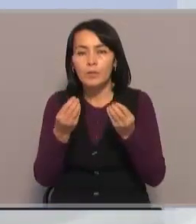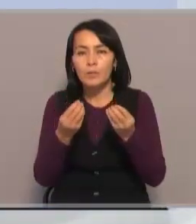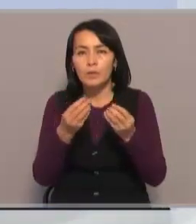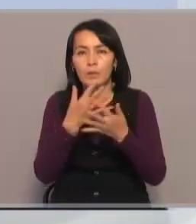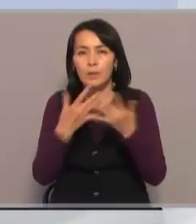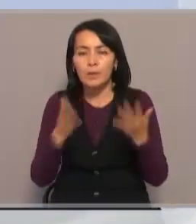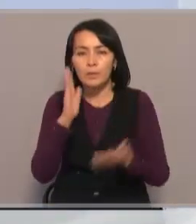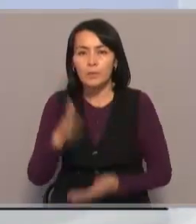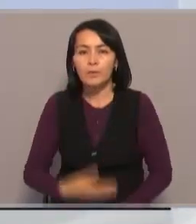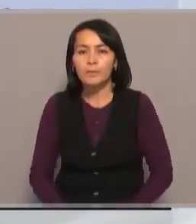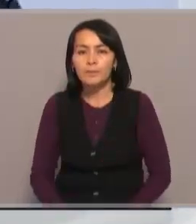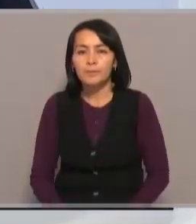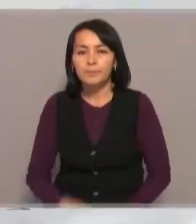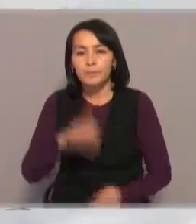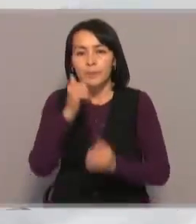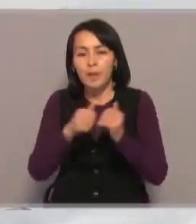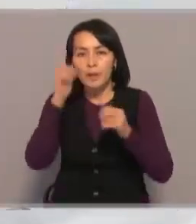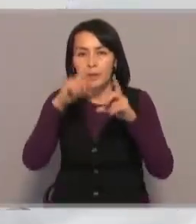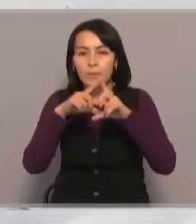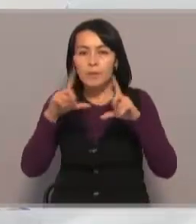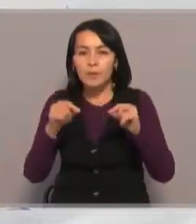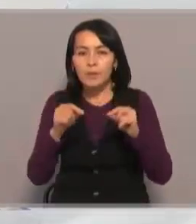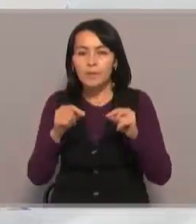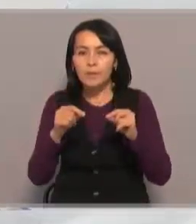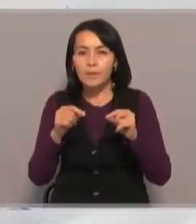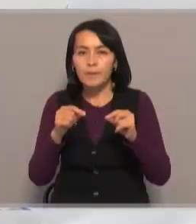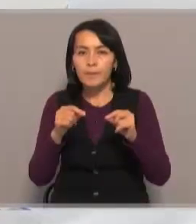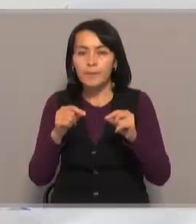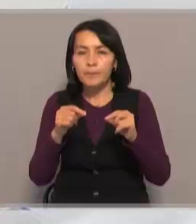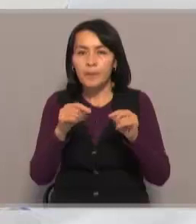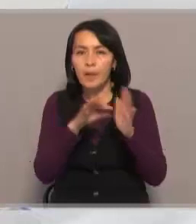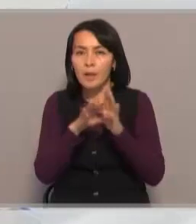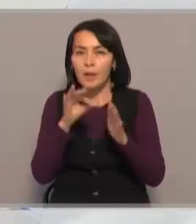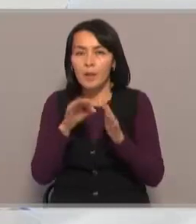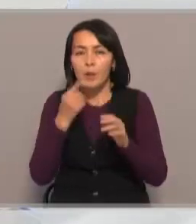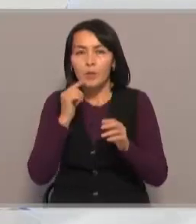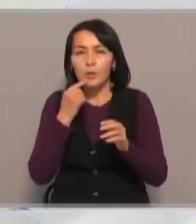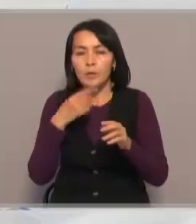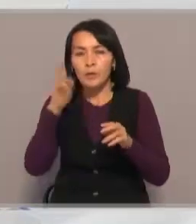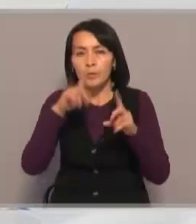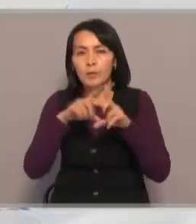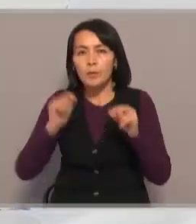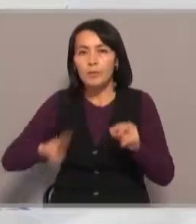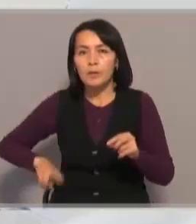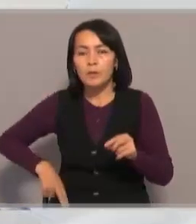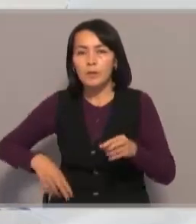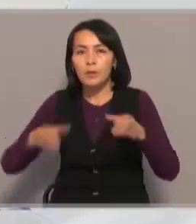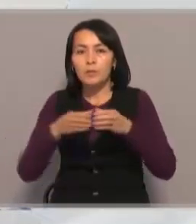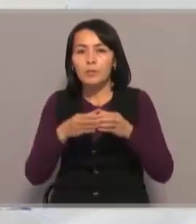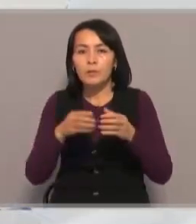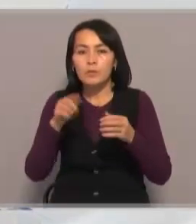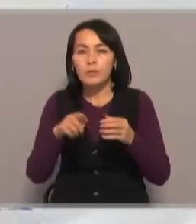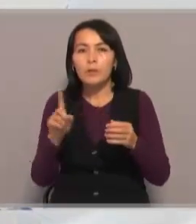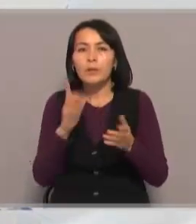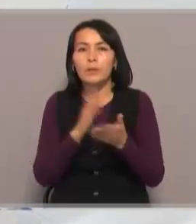құралға айналмақ. Әр мектепке баға беру өте күрделі. Мектептің директорының ұжымын бағалау үшін соған не